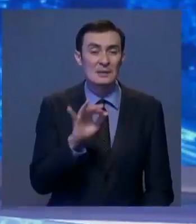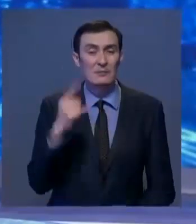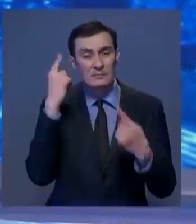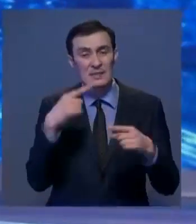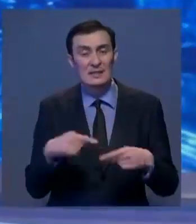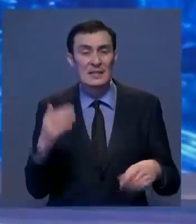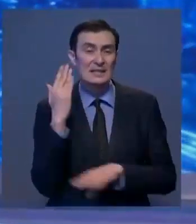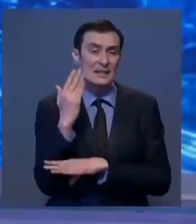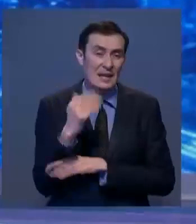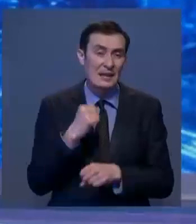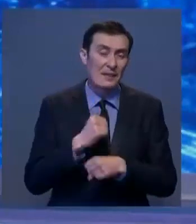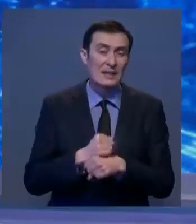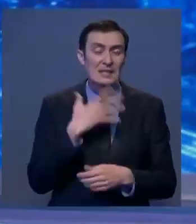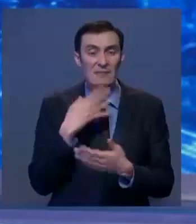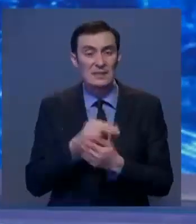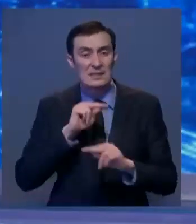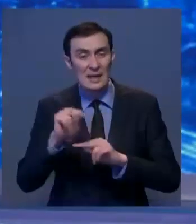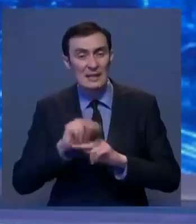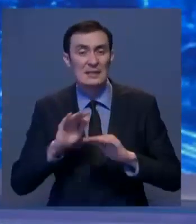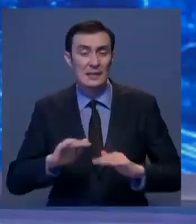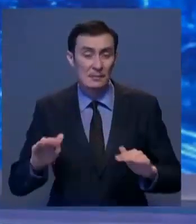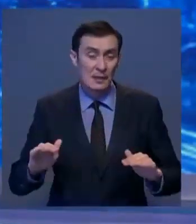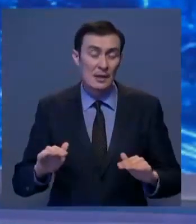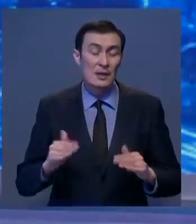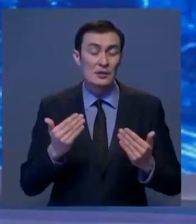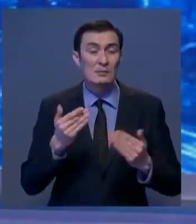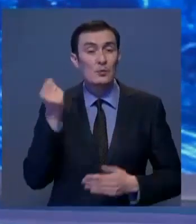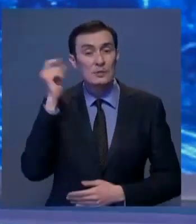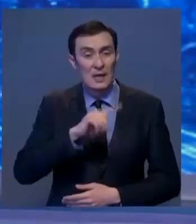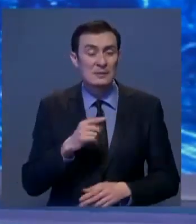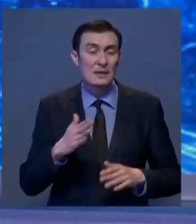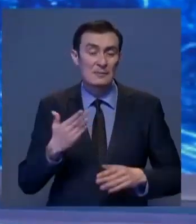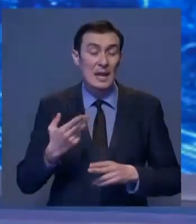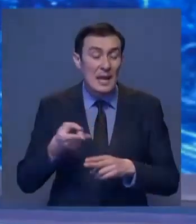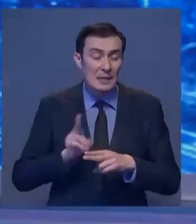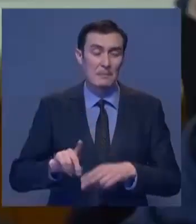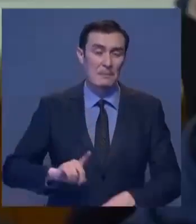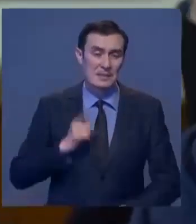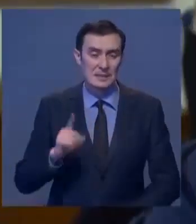различные изделия из дерева и передает свои знания детям. Нургуль Ахметова познакомилась с мастером.